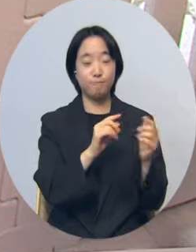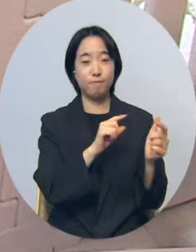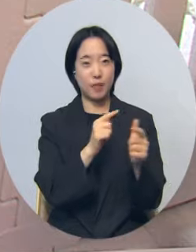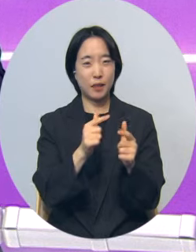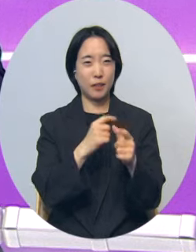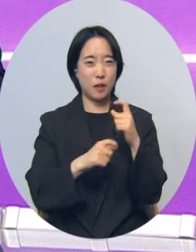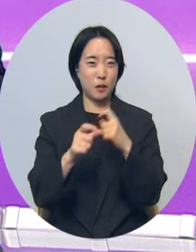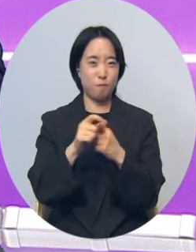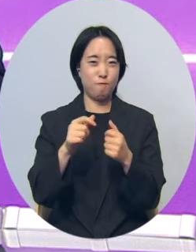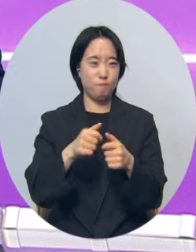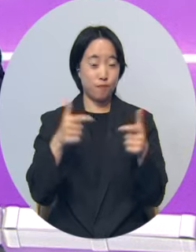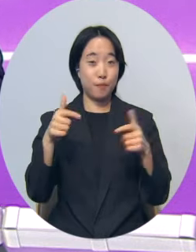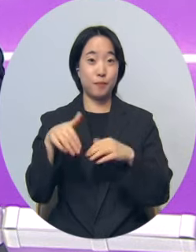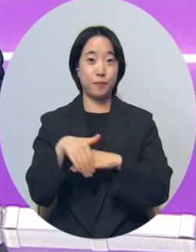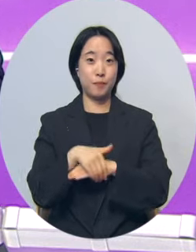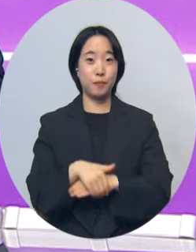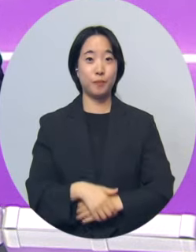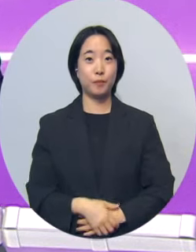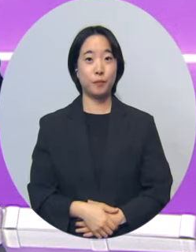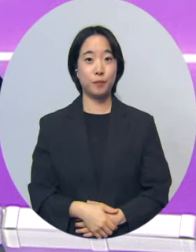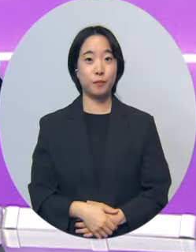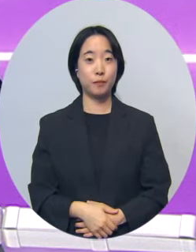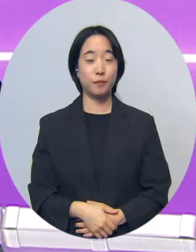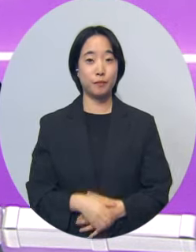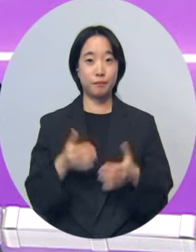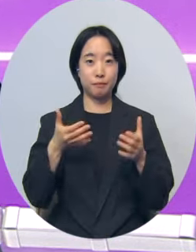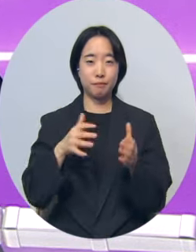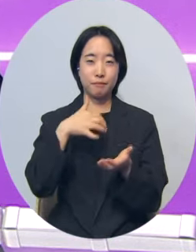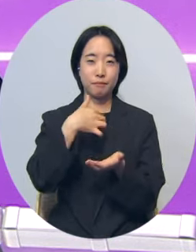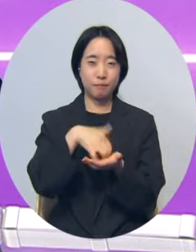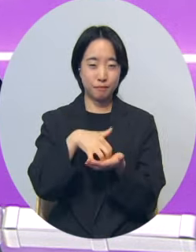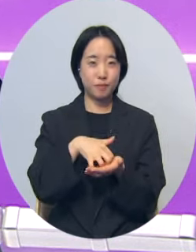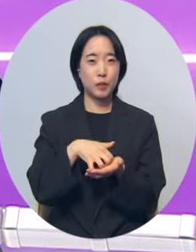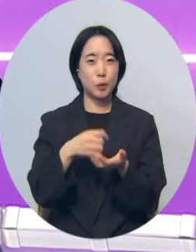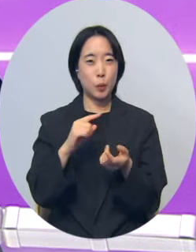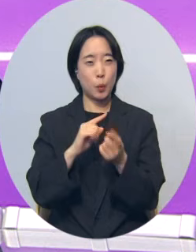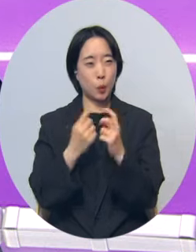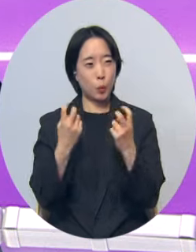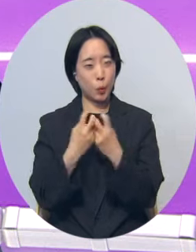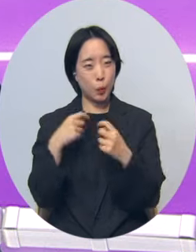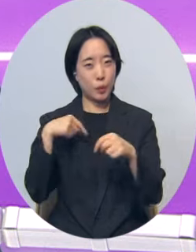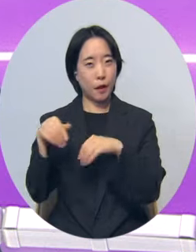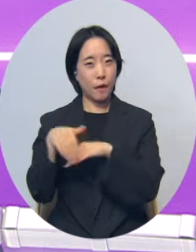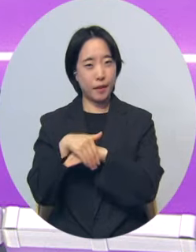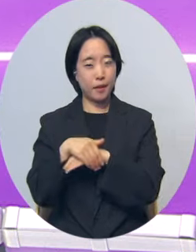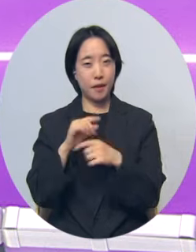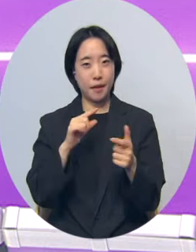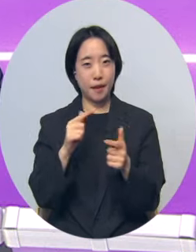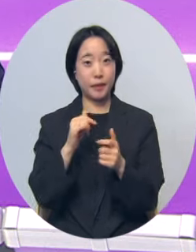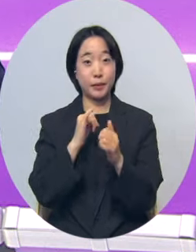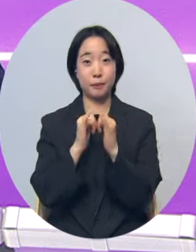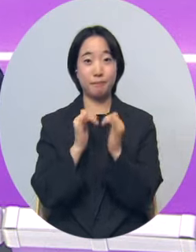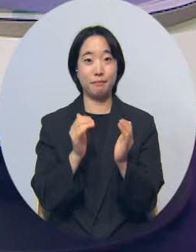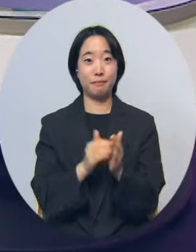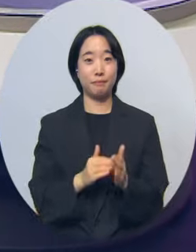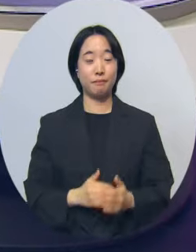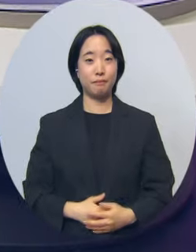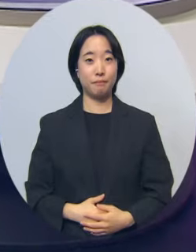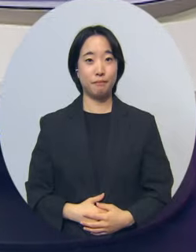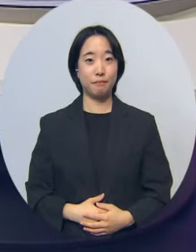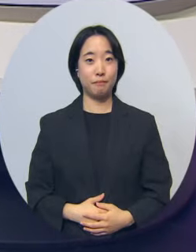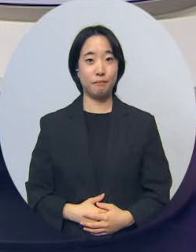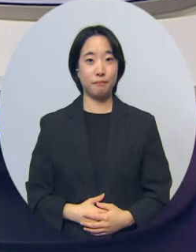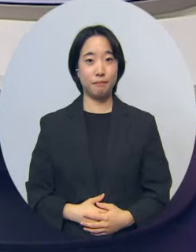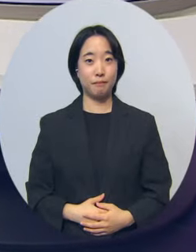계획입니다. 네, 지금까지 지난해 출생 통계 그리고 저출생에 대응한 정부의 정책을 살펴봤습니다. 최다희 기자, 수고